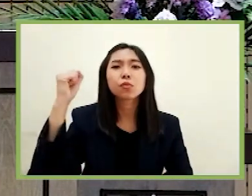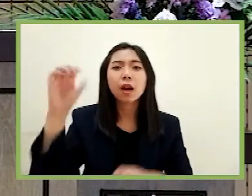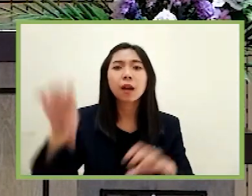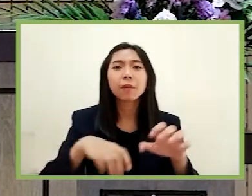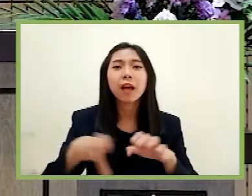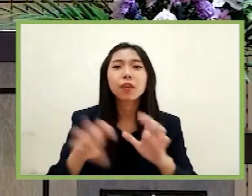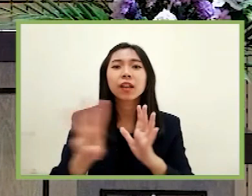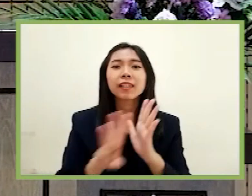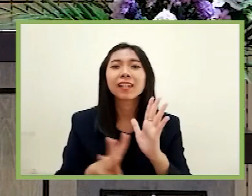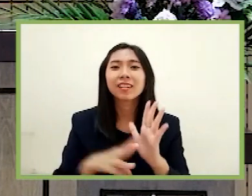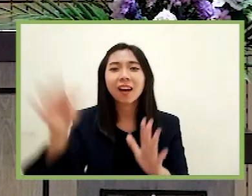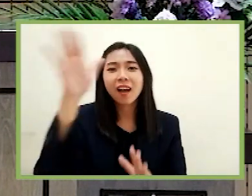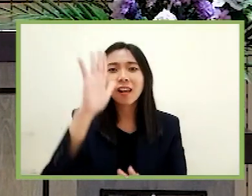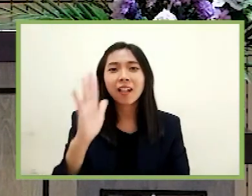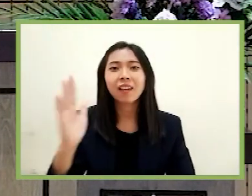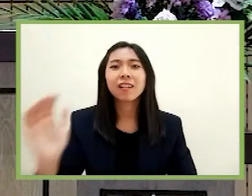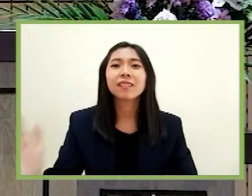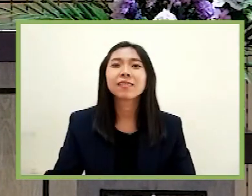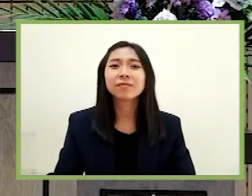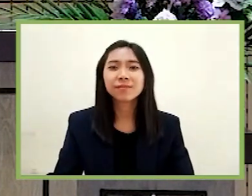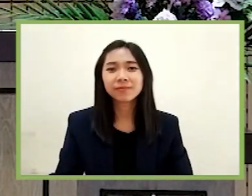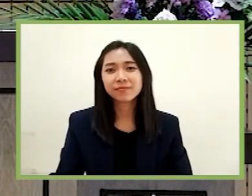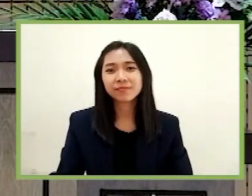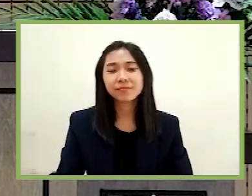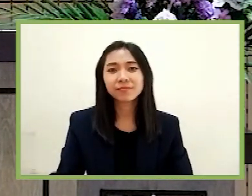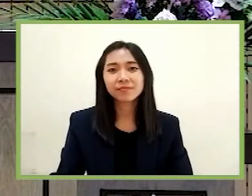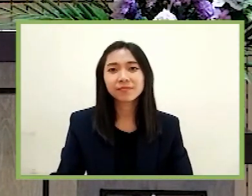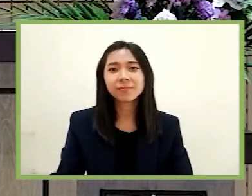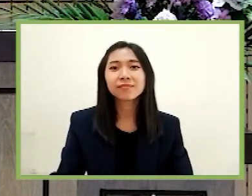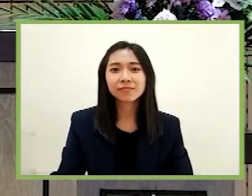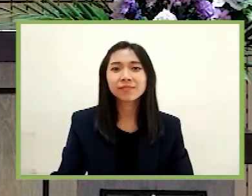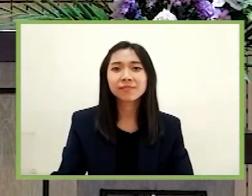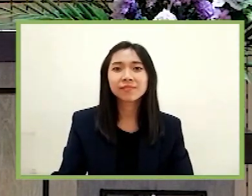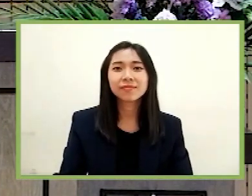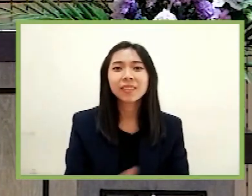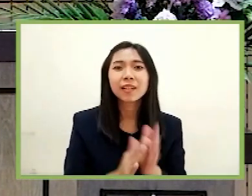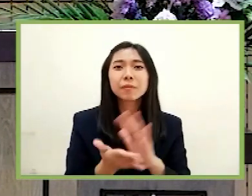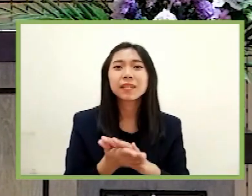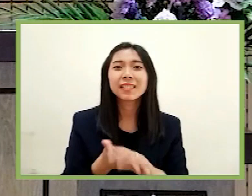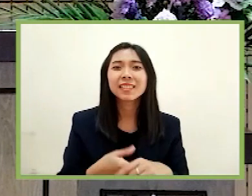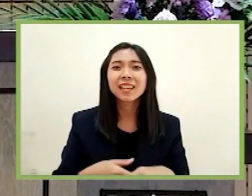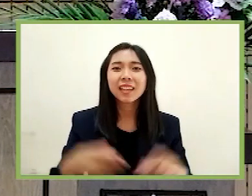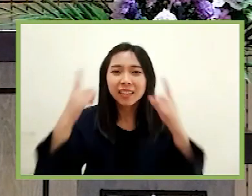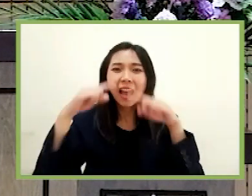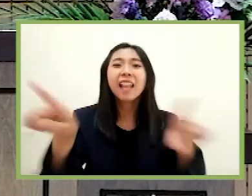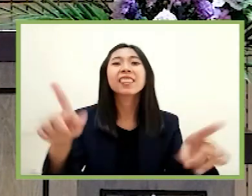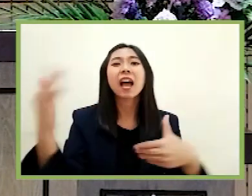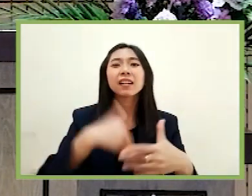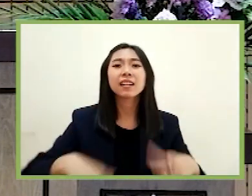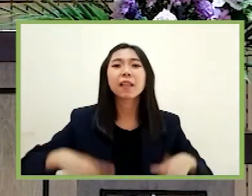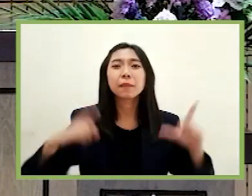untuk mewujudkan apa yang menjadi kehendak Allah itu menjadi realita dalam